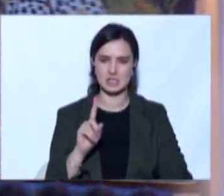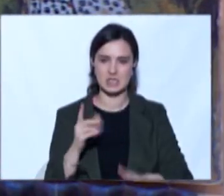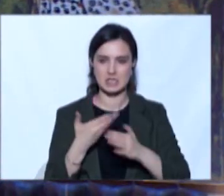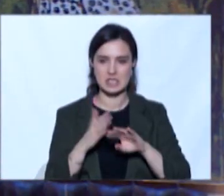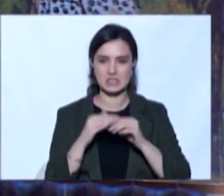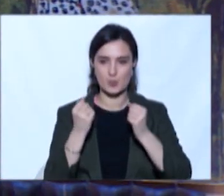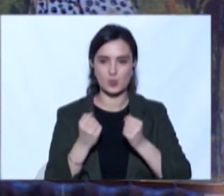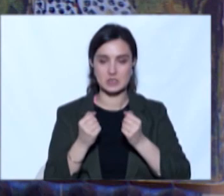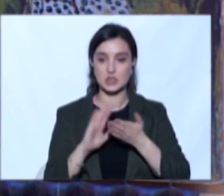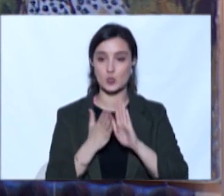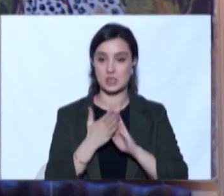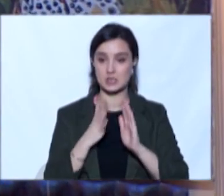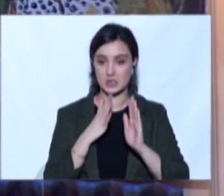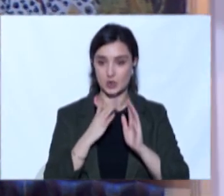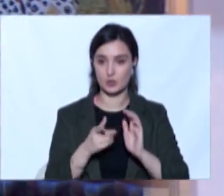დაძაბული სიტუაცია.